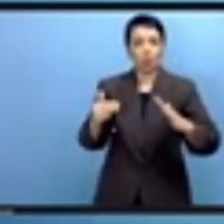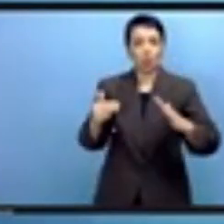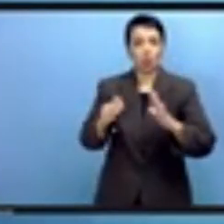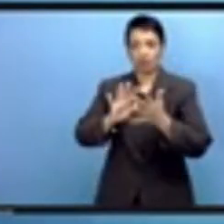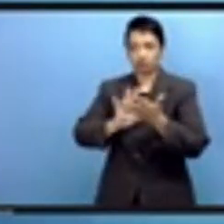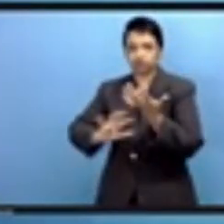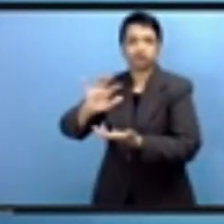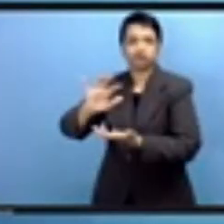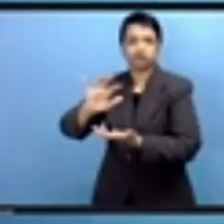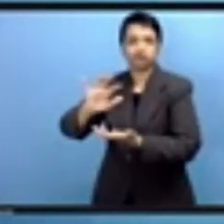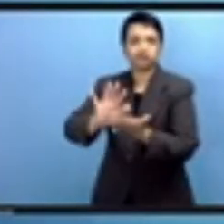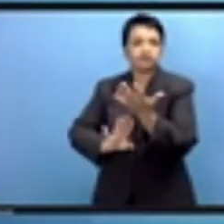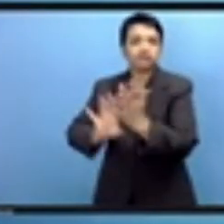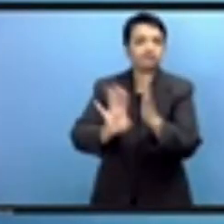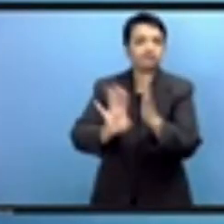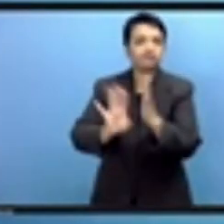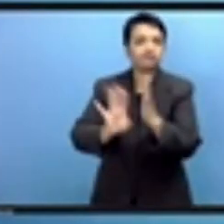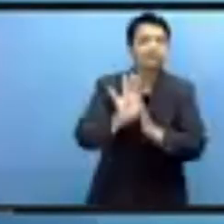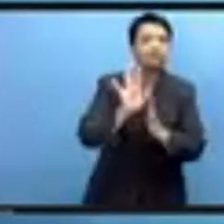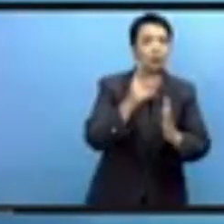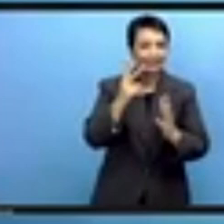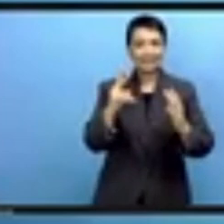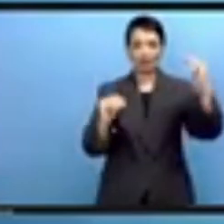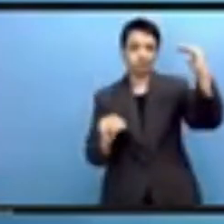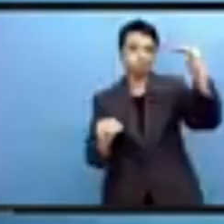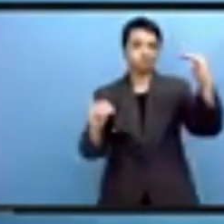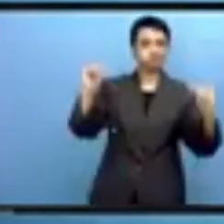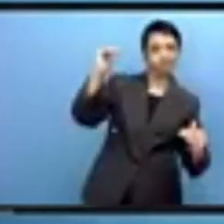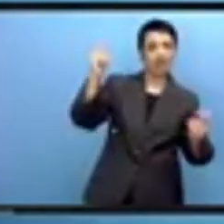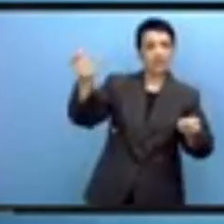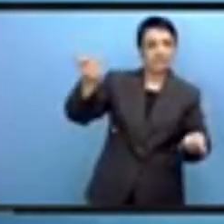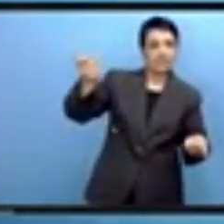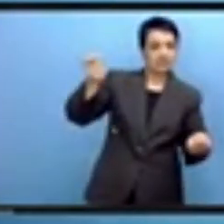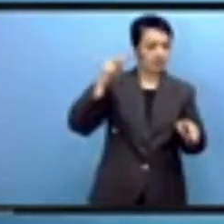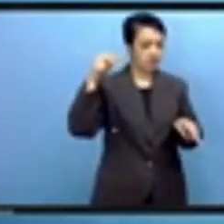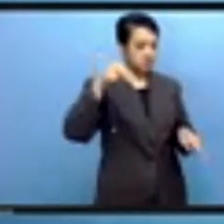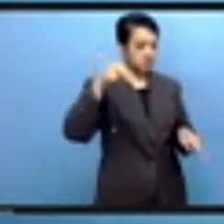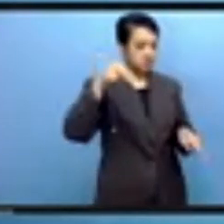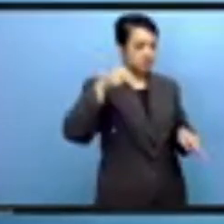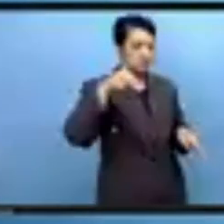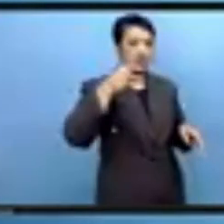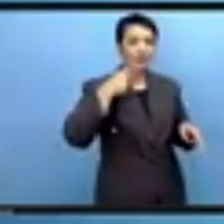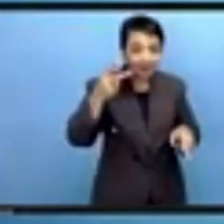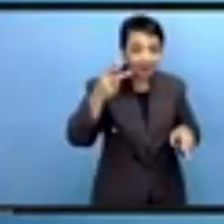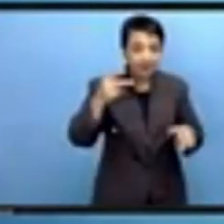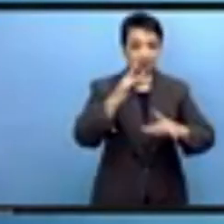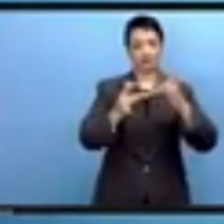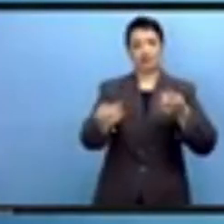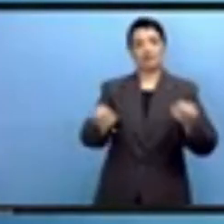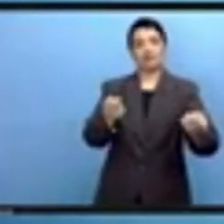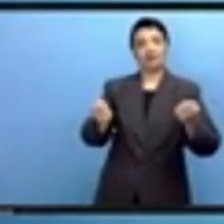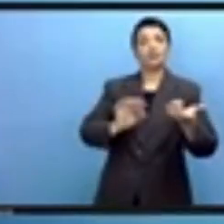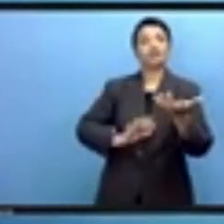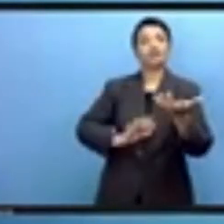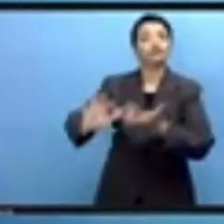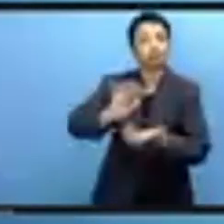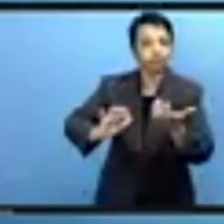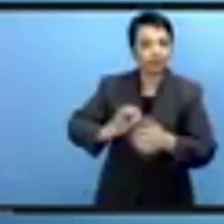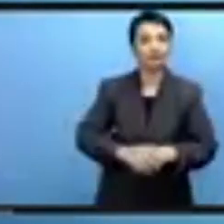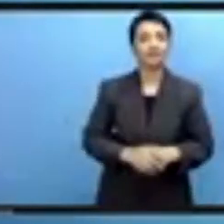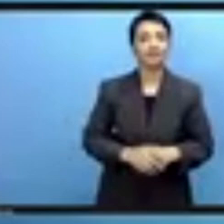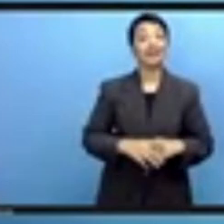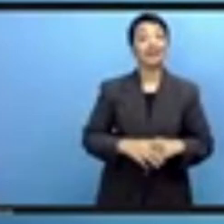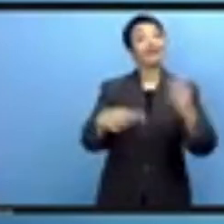呢，是因为权力的失衡和不平等，它对于互联网治